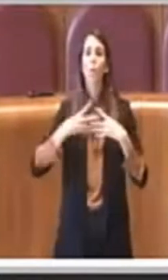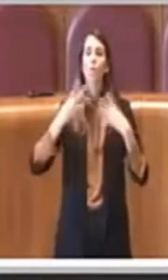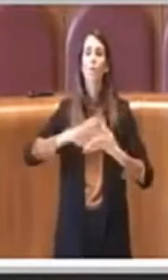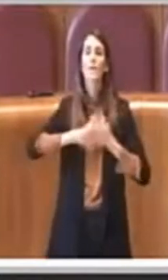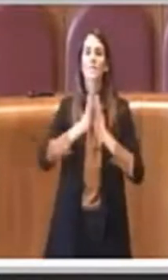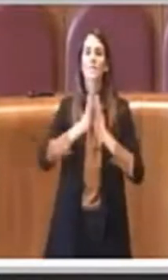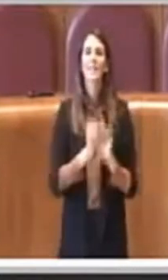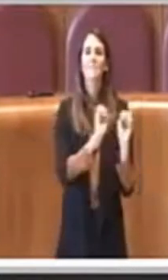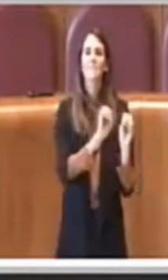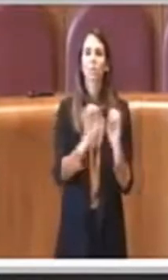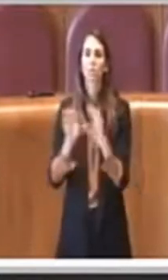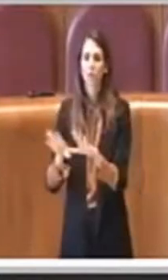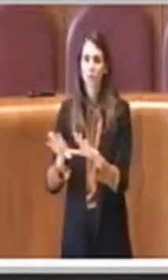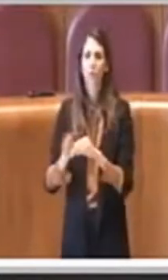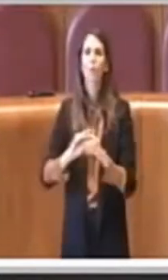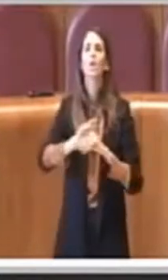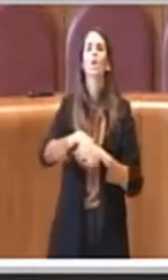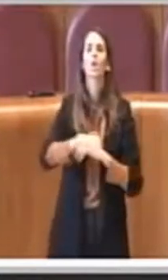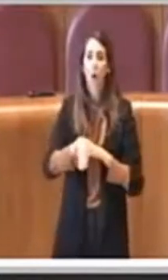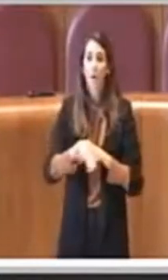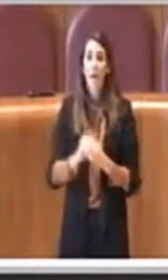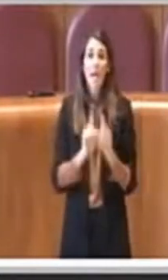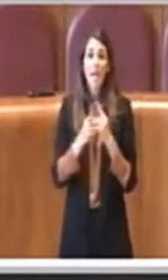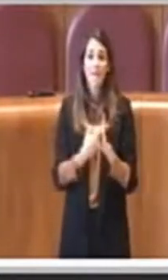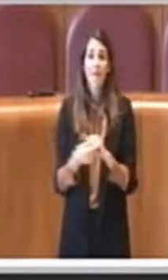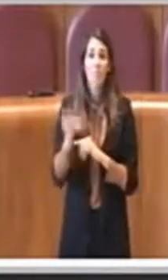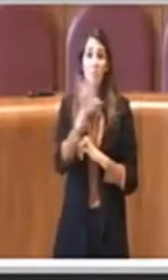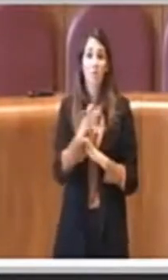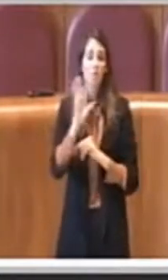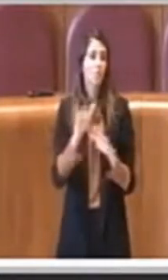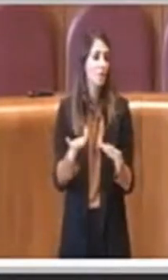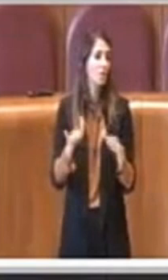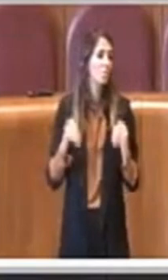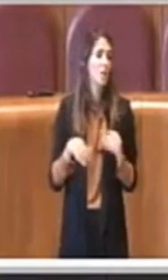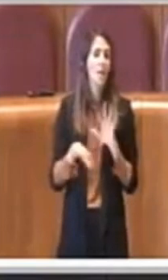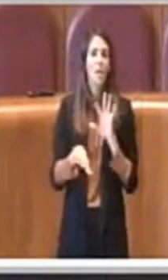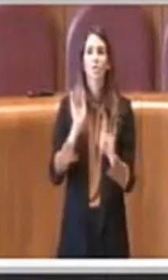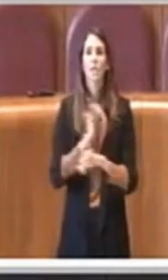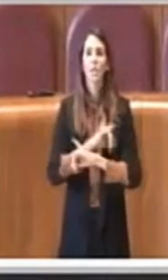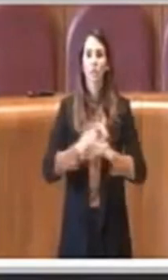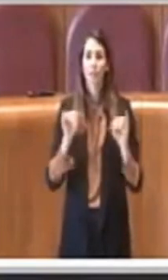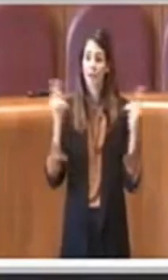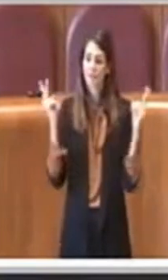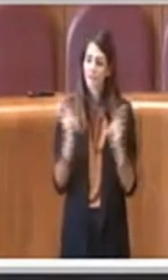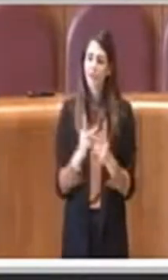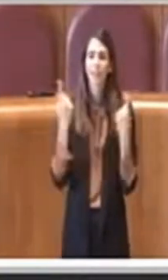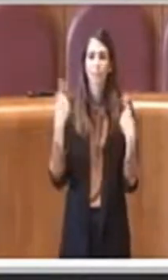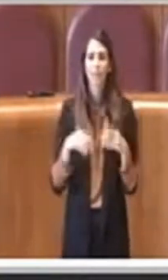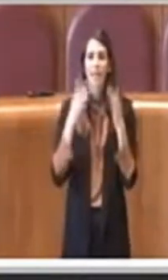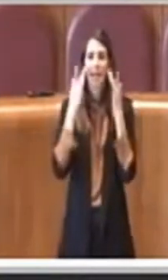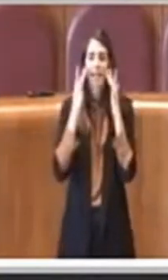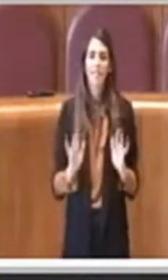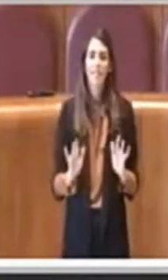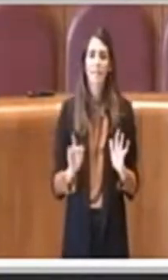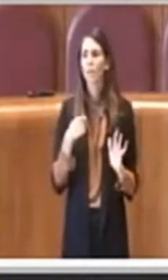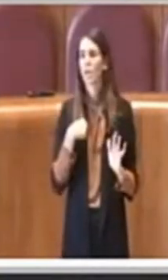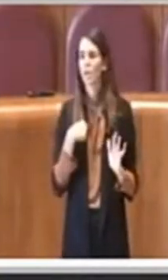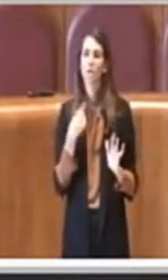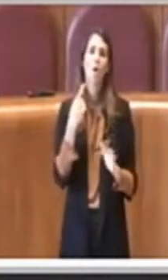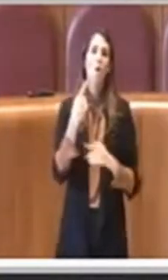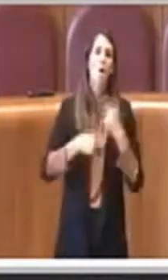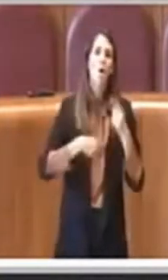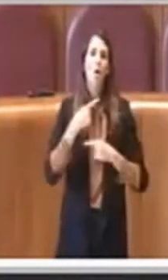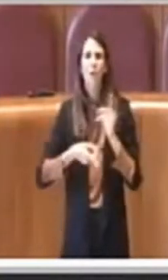non ha mai fatto, Presidente. Questa è la verità dei fatti, non c'è altro da dire. La verità è semplicemente questa, è inutile che oggi